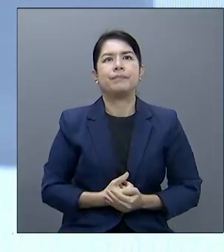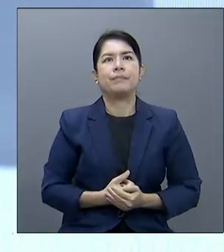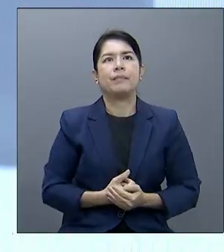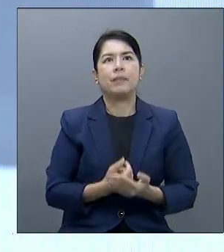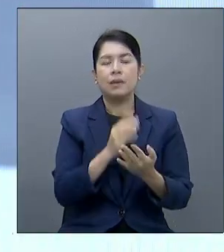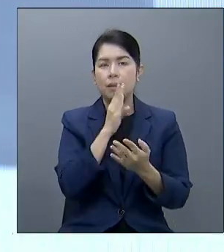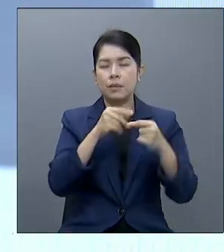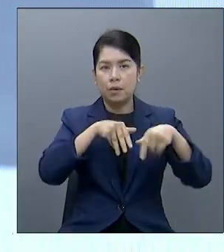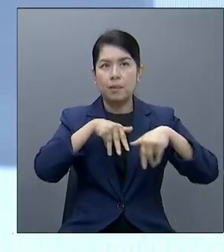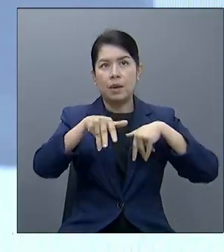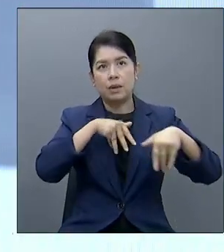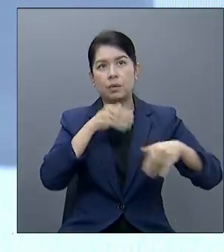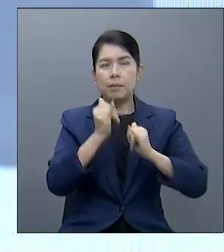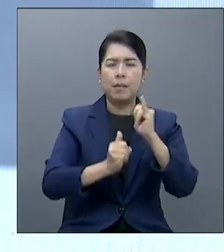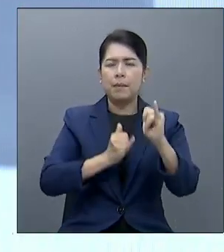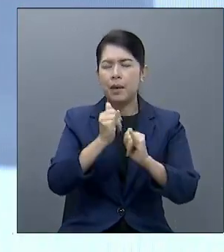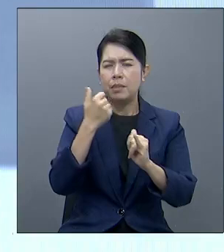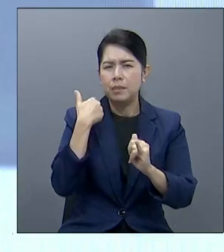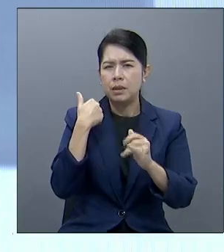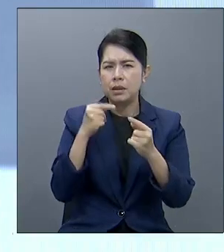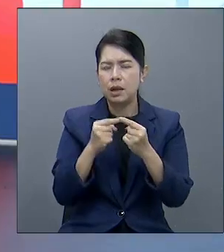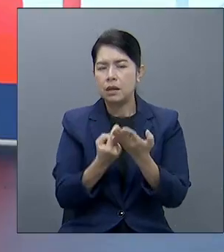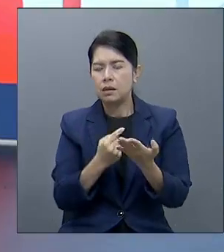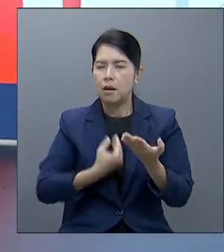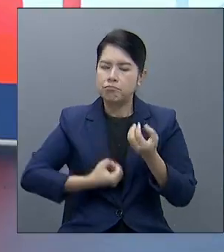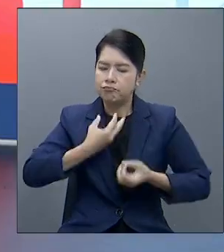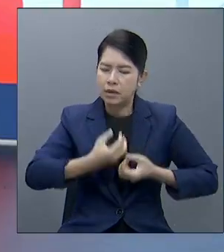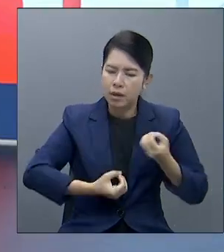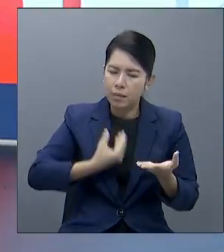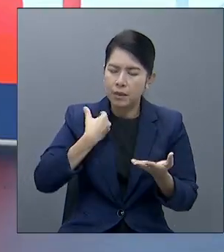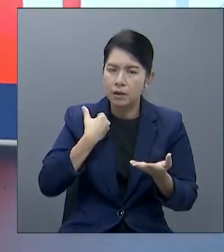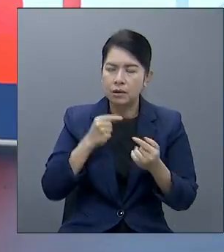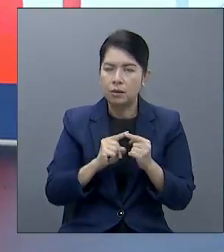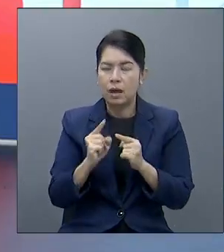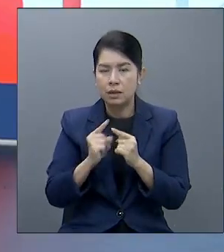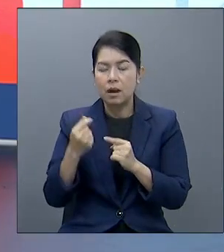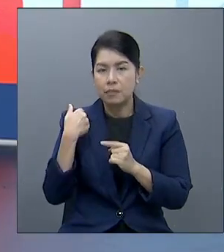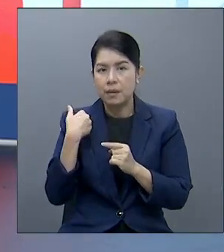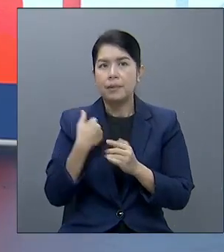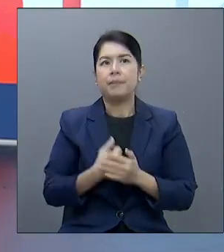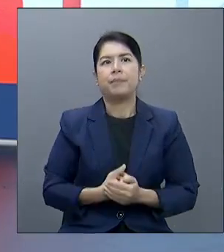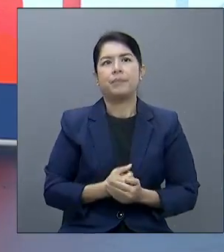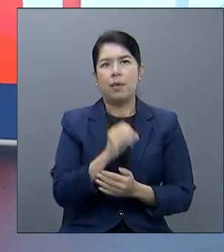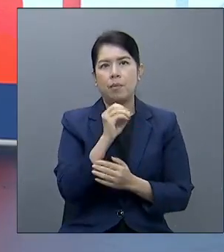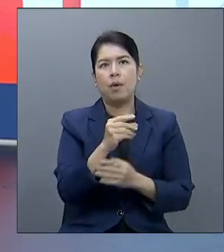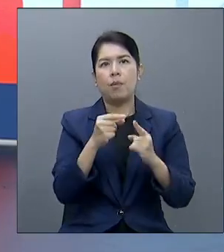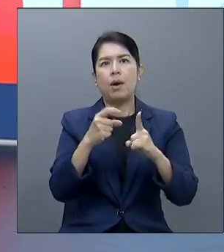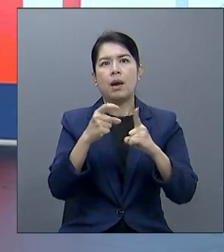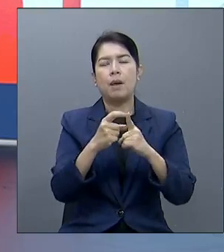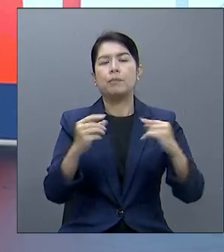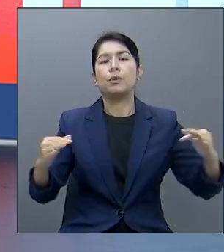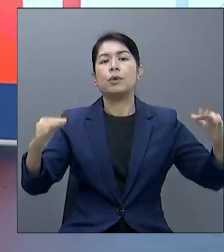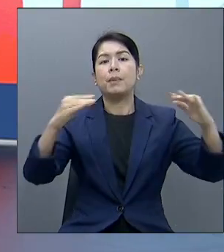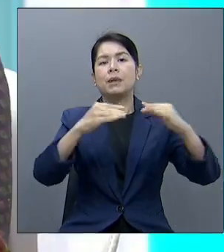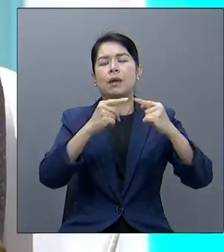มมาอย่างเงี้ยค่ะจะมีส่วนร่วมกับเราแสดงความคิดเห็นได้ไหมคะ ได้เลยค่ะเพราะว่าจริงๆคำว่าสมัชชาสุขภาพกระบวนการของเขาว่ามาจากทุ